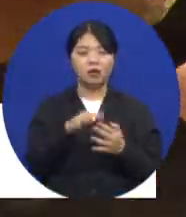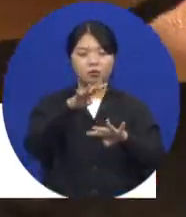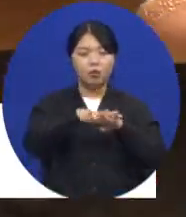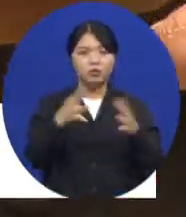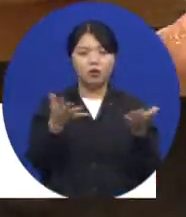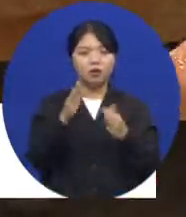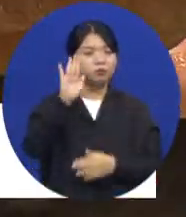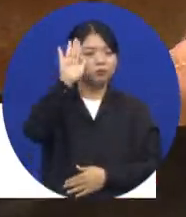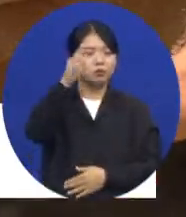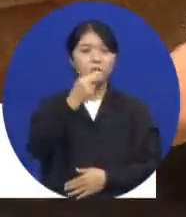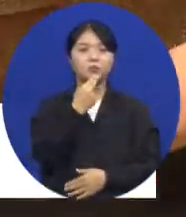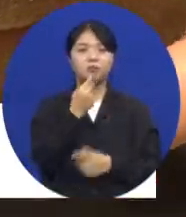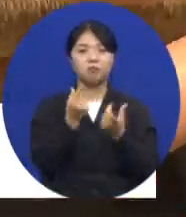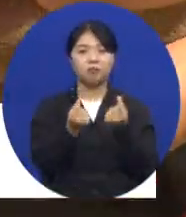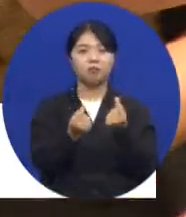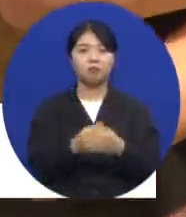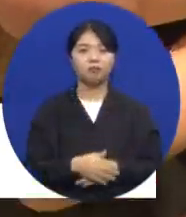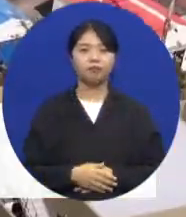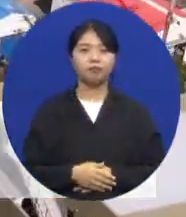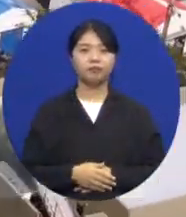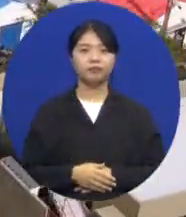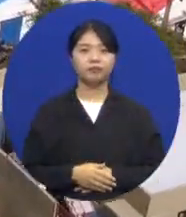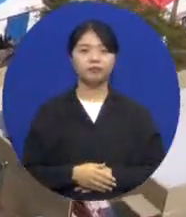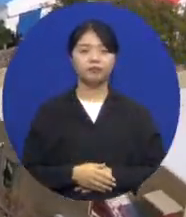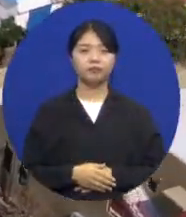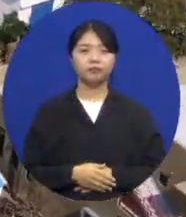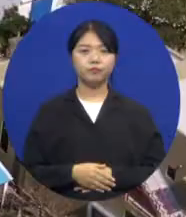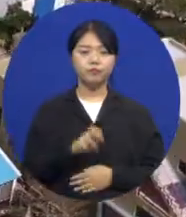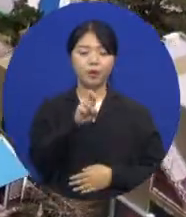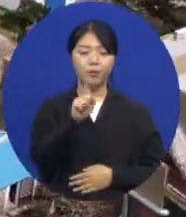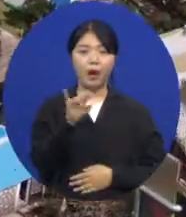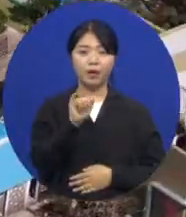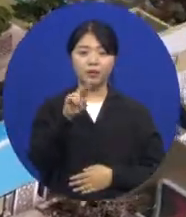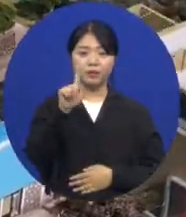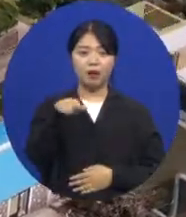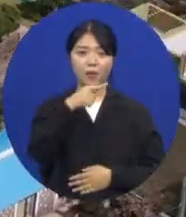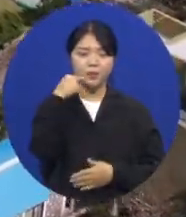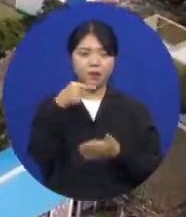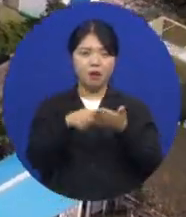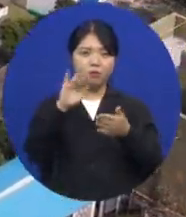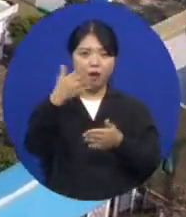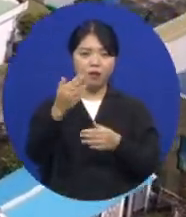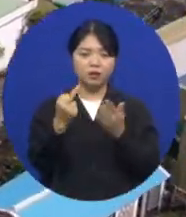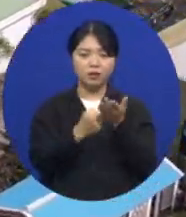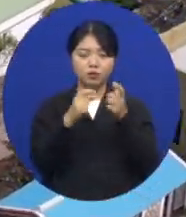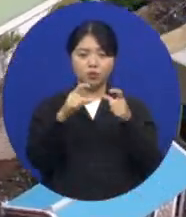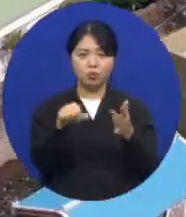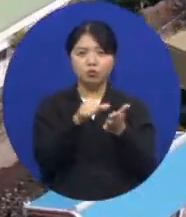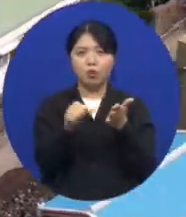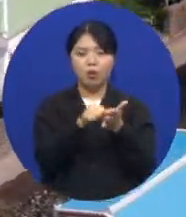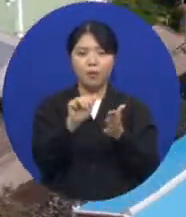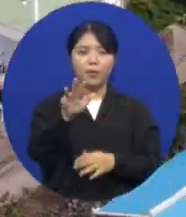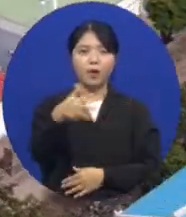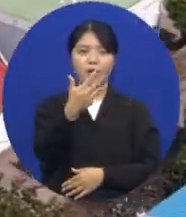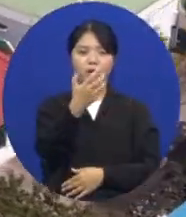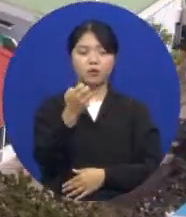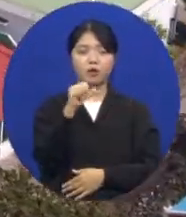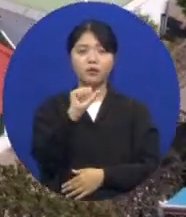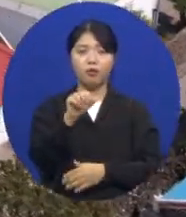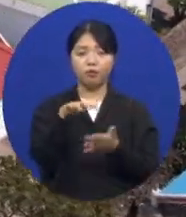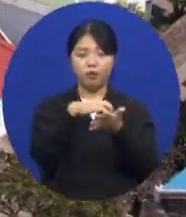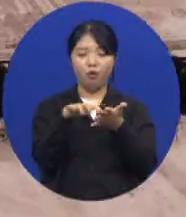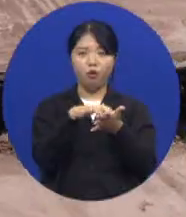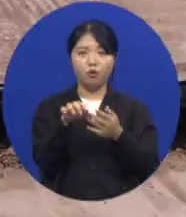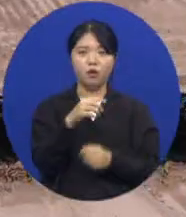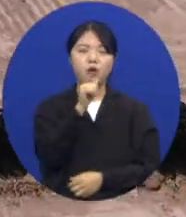앞으로 비전이 없는 것 같아요. 이렇게 태풍이 온다 하면. 태풍 마이삭으로 파손된 제주 지역 시설물은 885건.